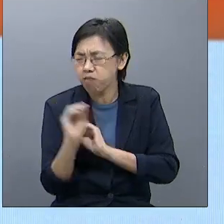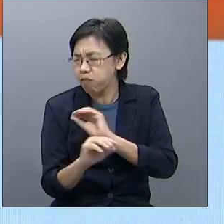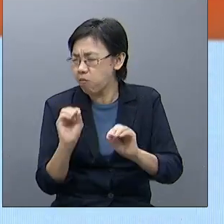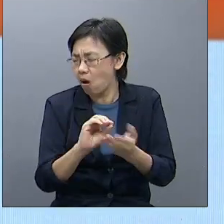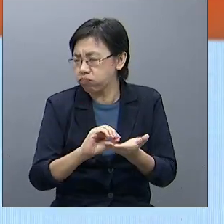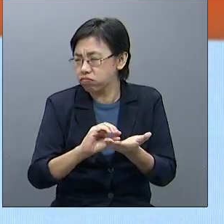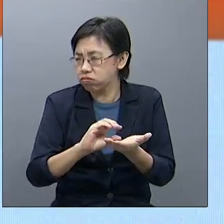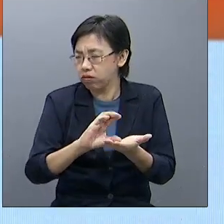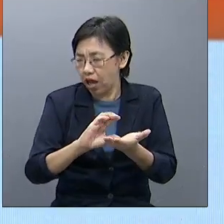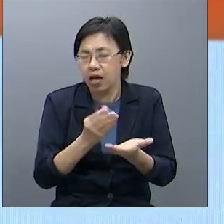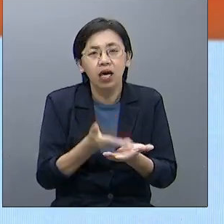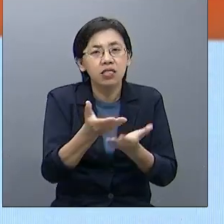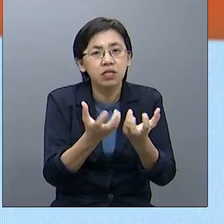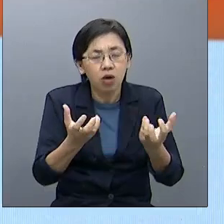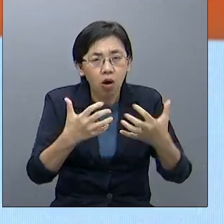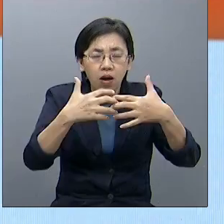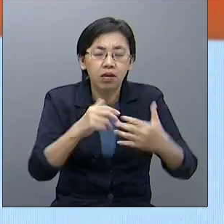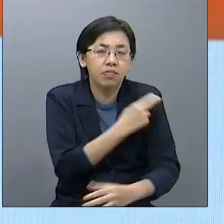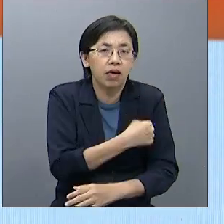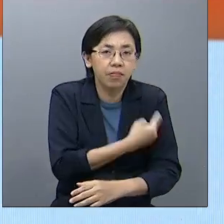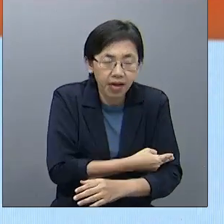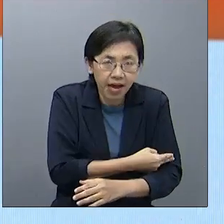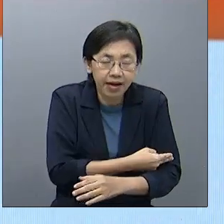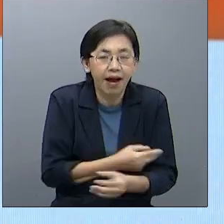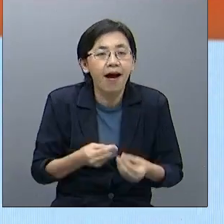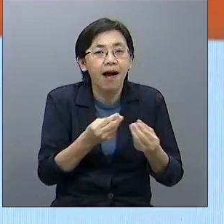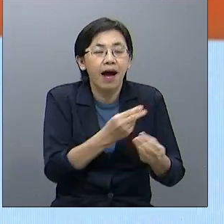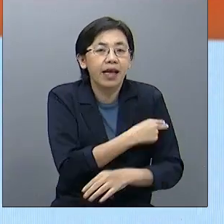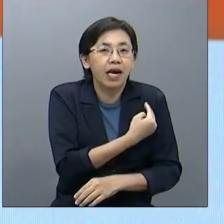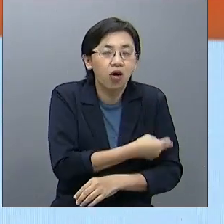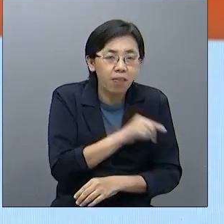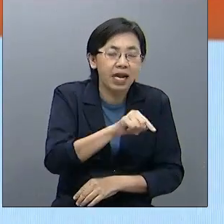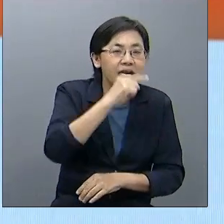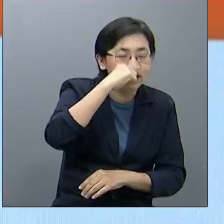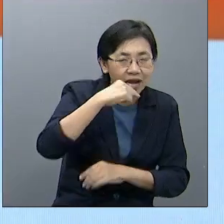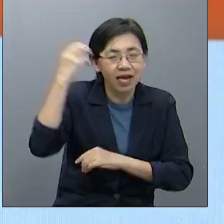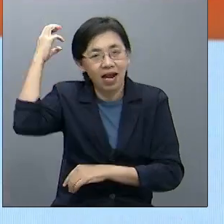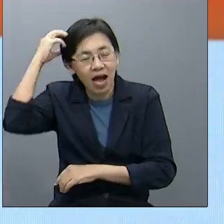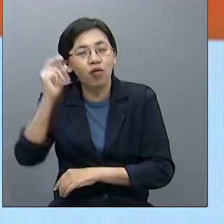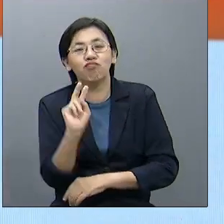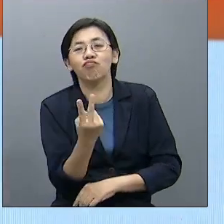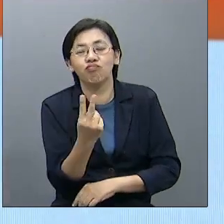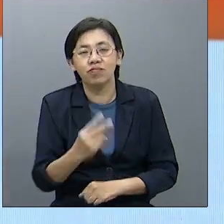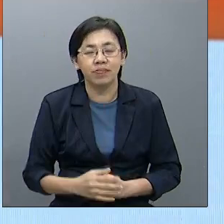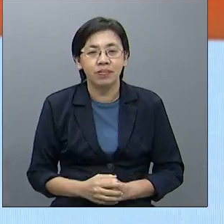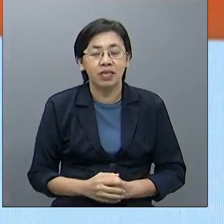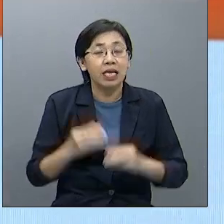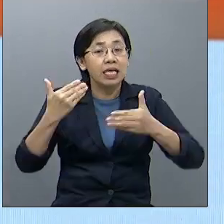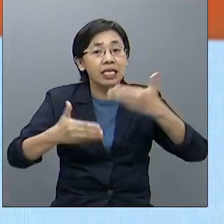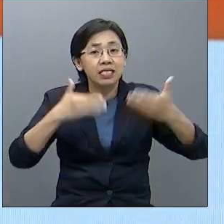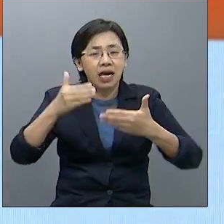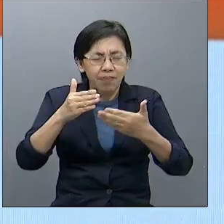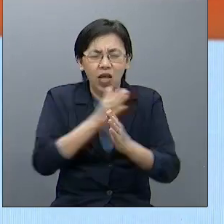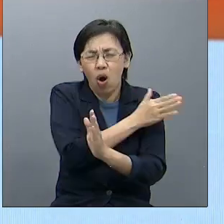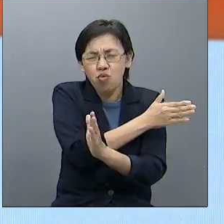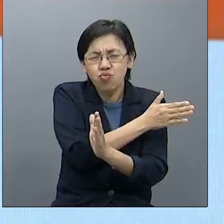ดซื้ออุปกรณ์การแพทย์แล้วก็จัดนำส่งให้กับโรงพยาบาลของทั้ง2ประเทศนั่นเองค่ะถึงแม้ว่ากิจกรรมนี้จะผ่านไปแล้